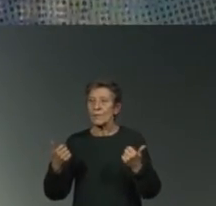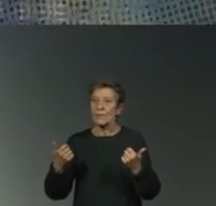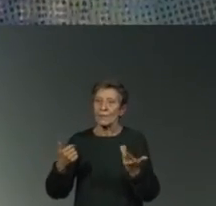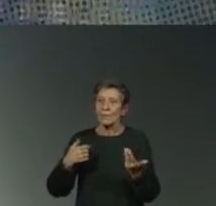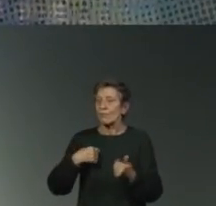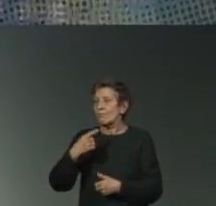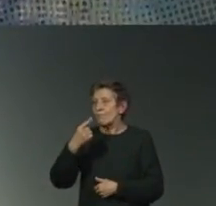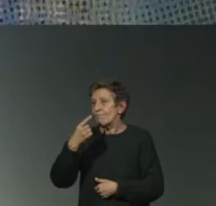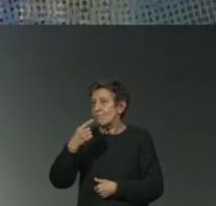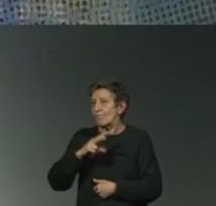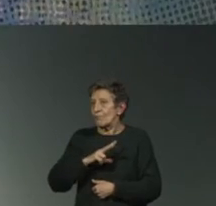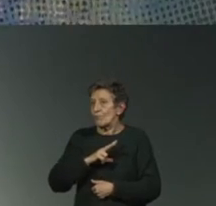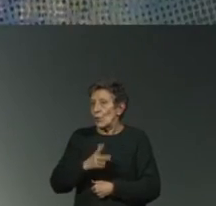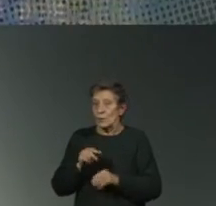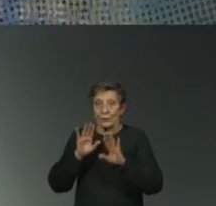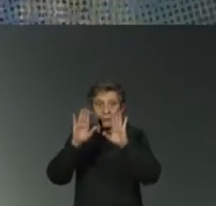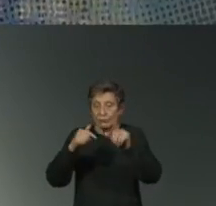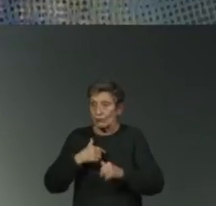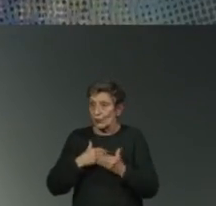faire, qui est le procès en narcissisme.